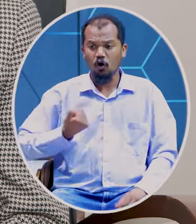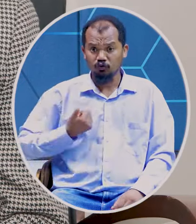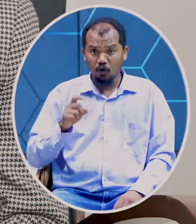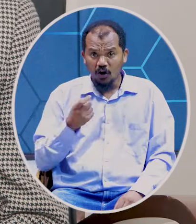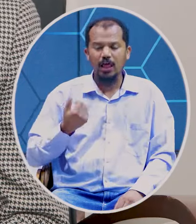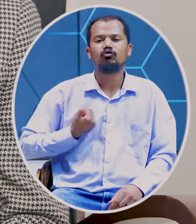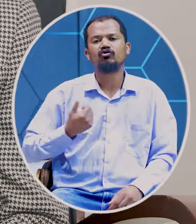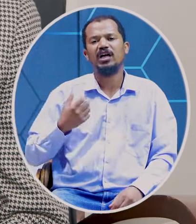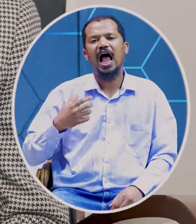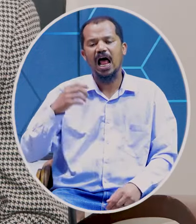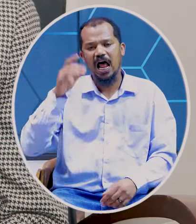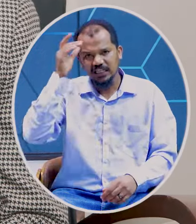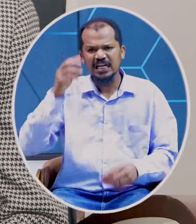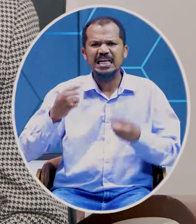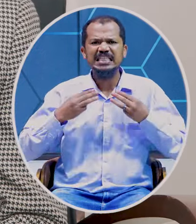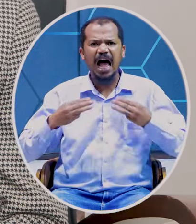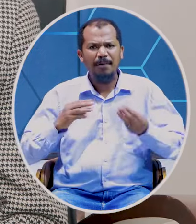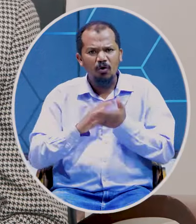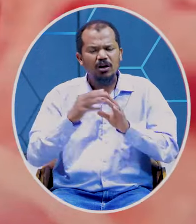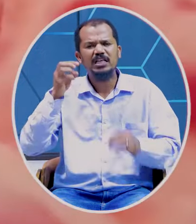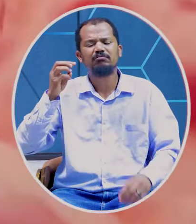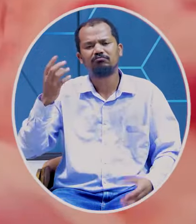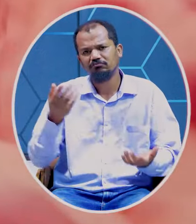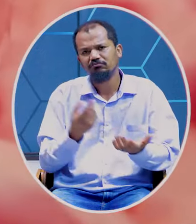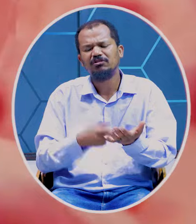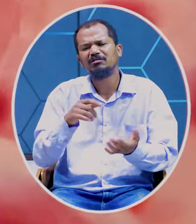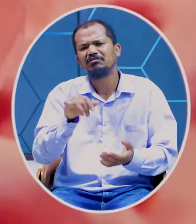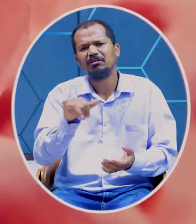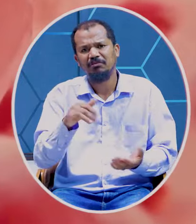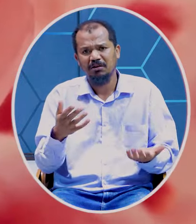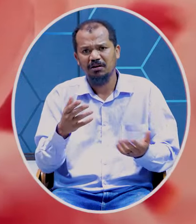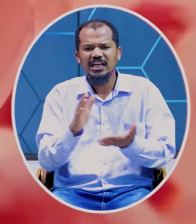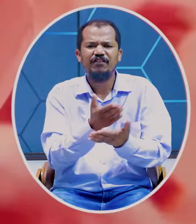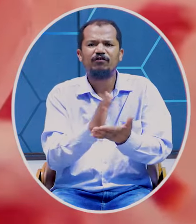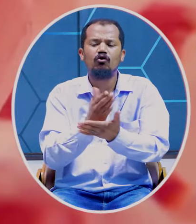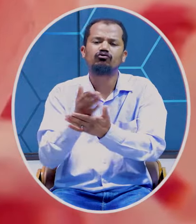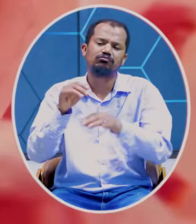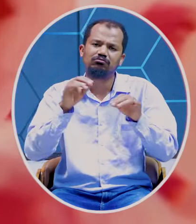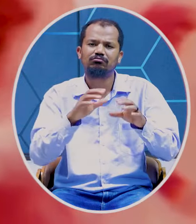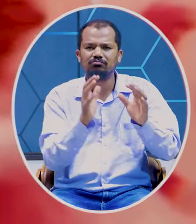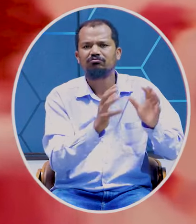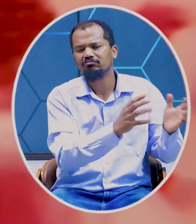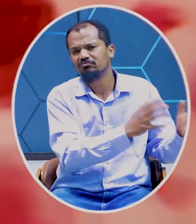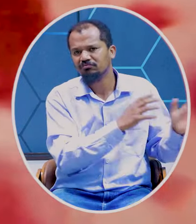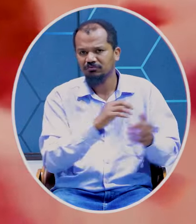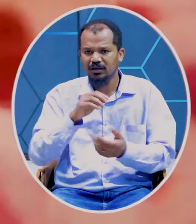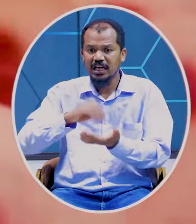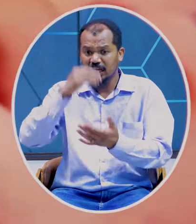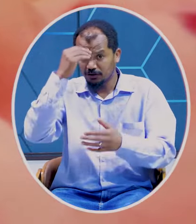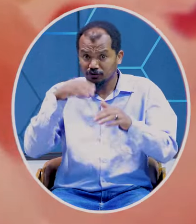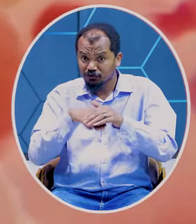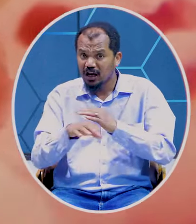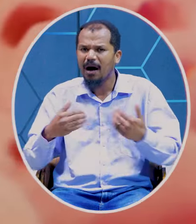የጡት ከሆነ የጡት ካንሰር ነው የሳምባ ከሆነ የሳምባ ነው ያጥንትም ከሆነ እንደዚህ ስለዚህ ያው ክፍፍሎሹ እንደዛ ነው ያ ወደ